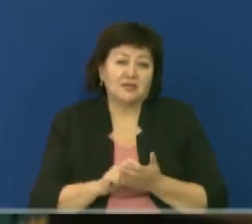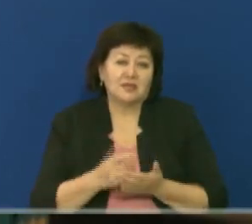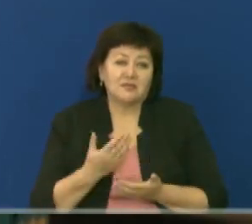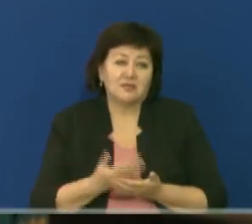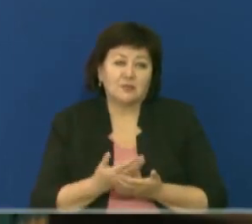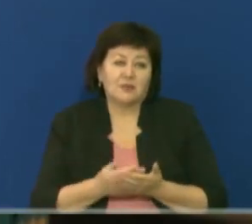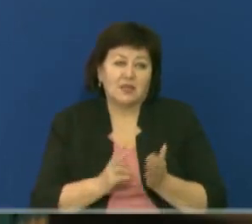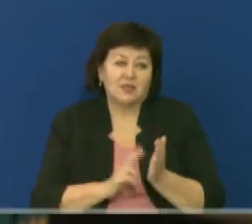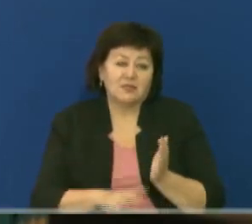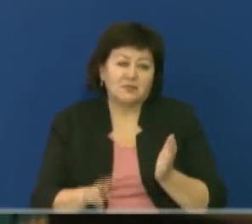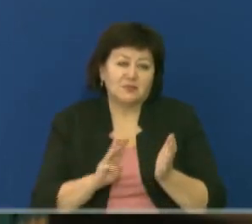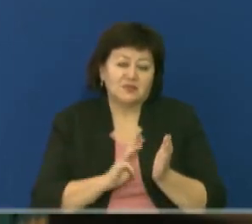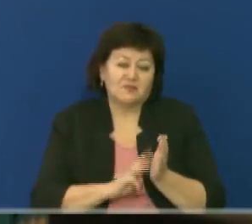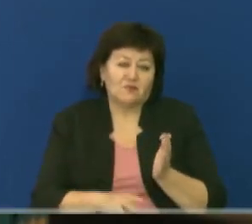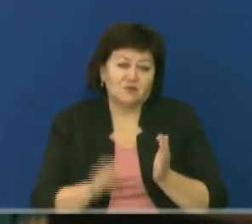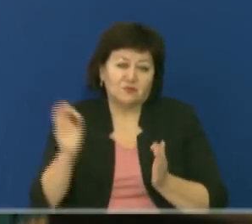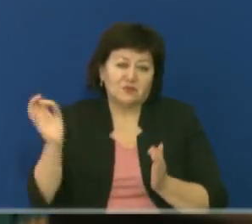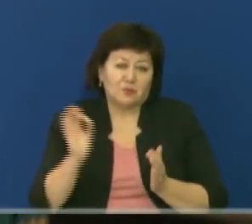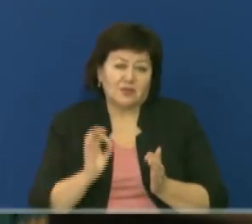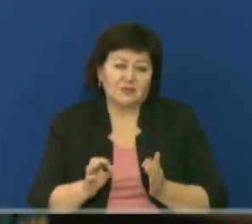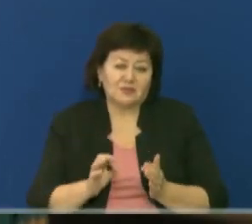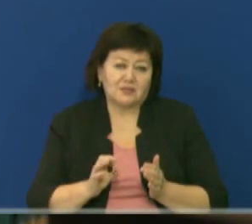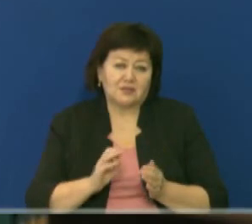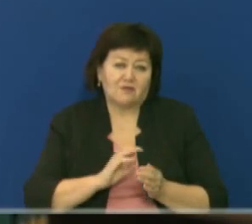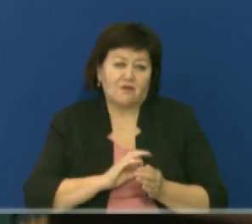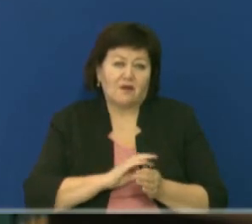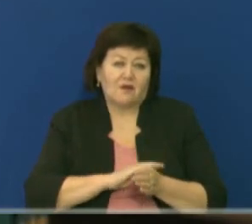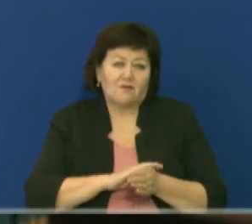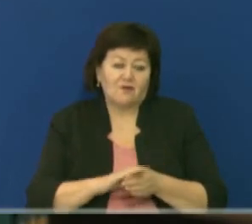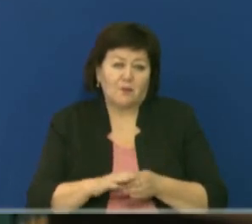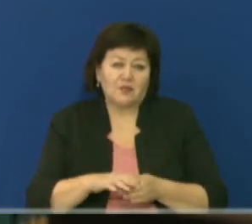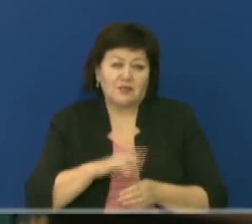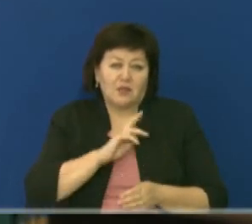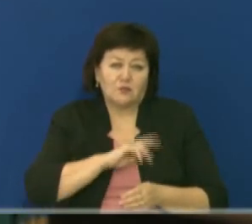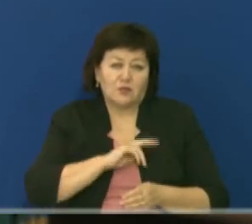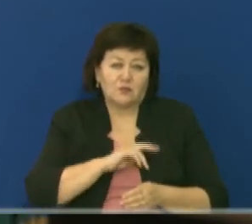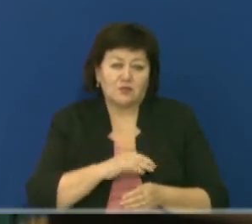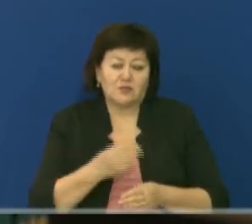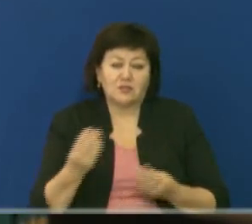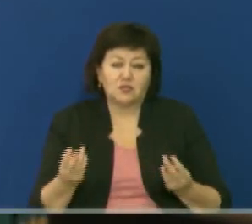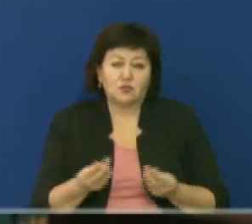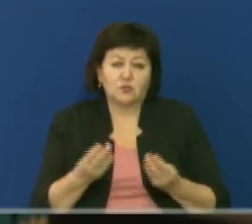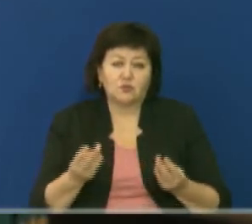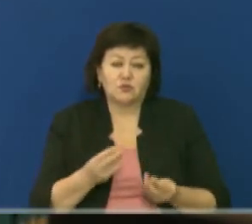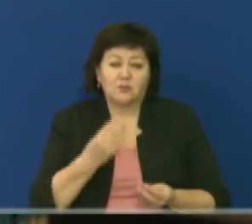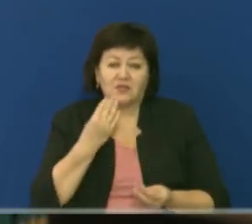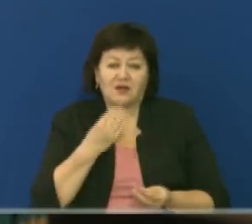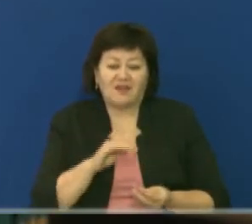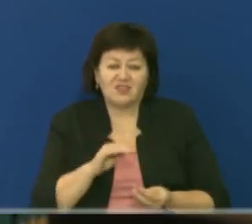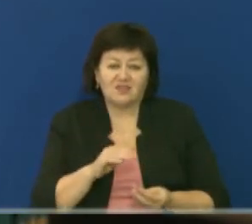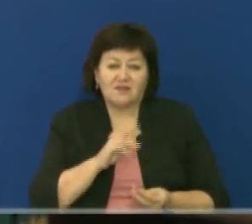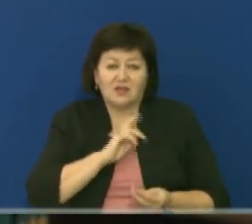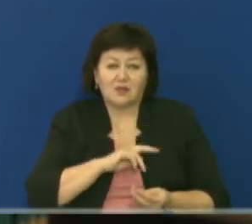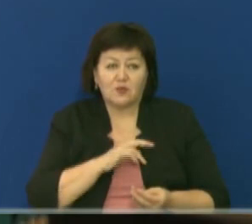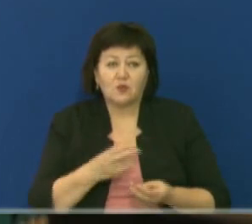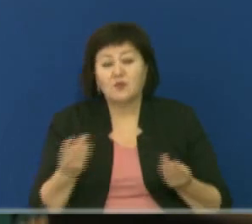ағының 70-80% қамтамасыз етеді. Әрине, бұл 100% жолаушыларды тасымалдауда сапалы қызмет көрсету үшін жеткіліксіз, бірақ біз